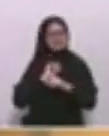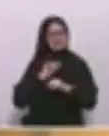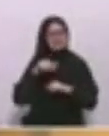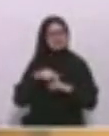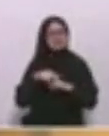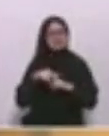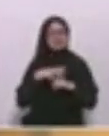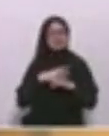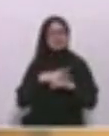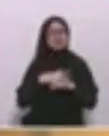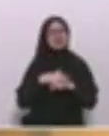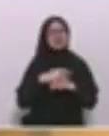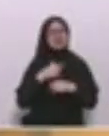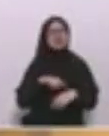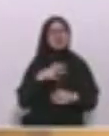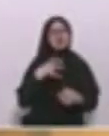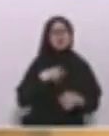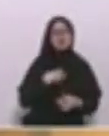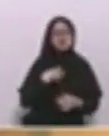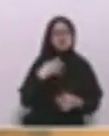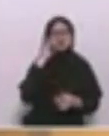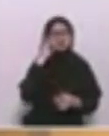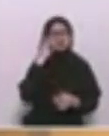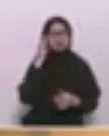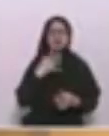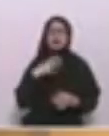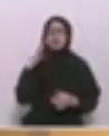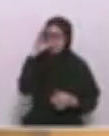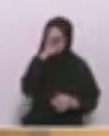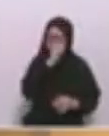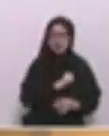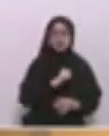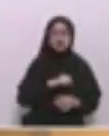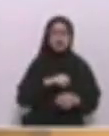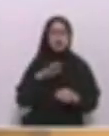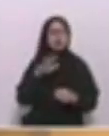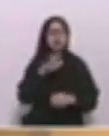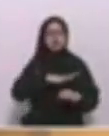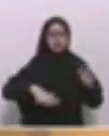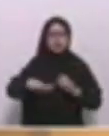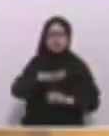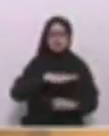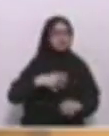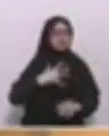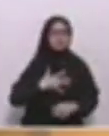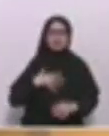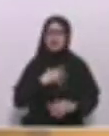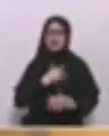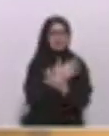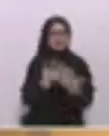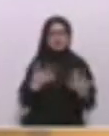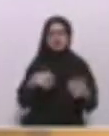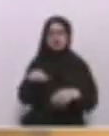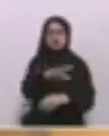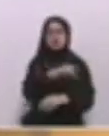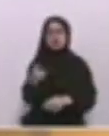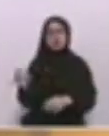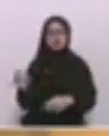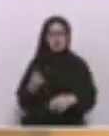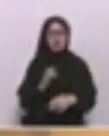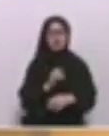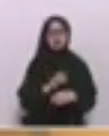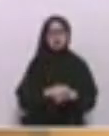kecil apa ini Yang saya maksudkan karena kenapa saya pahami betul kondisi situasi kebatinan masyarakat kita di wilayah pulau yang mereka